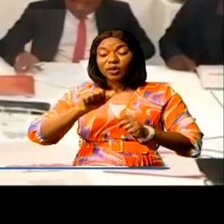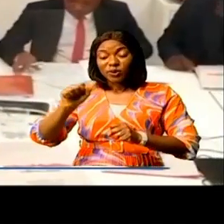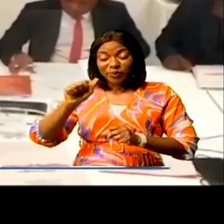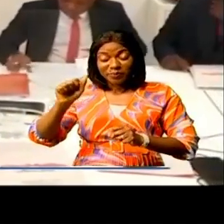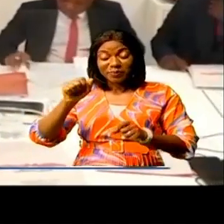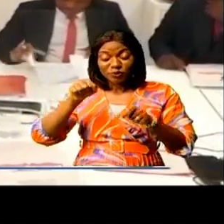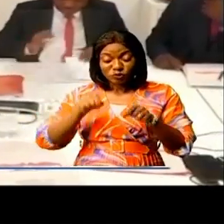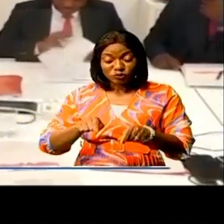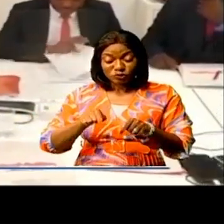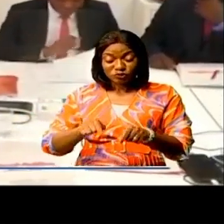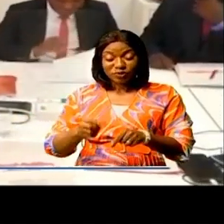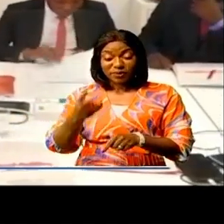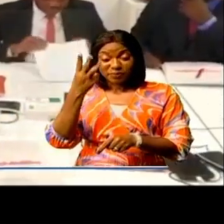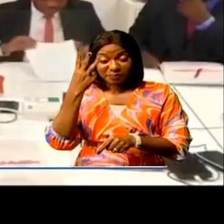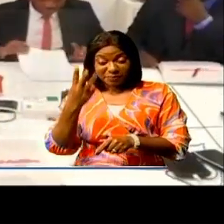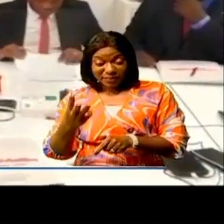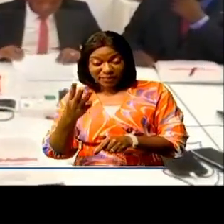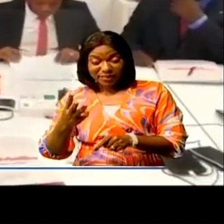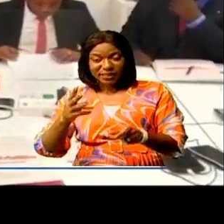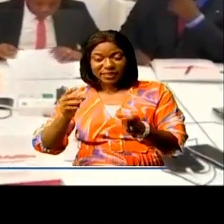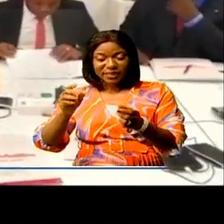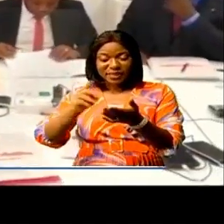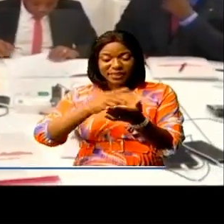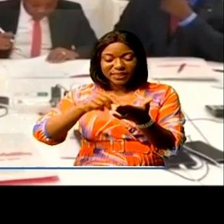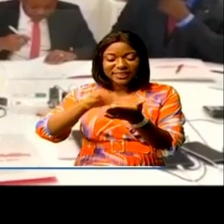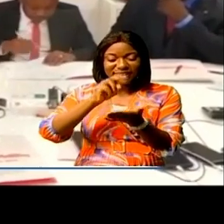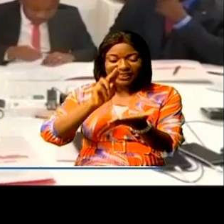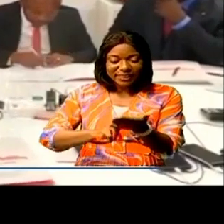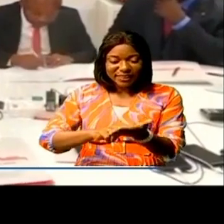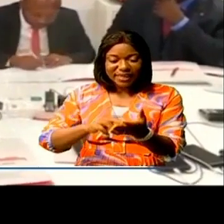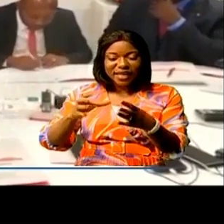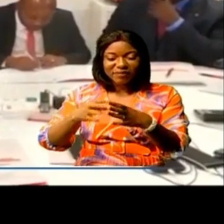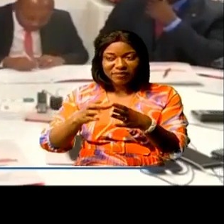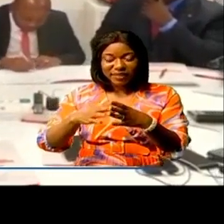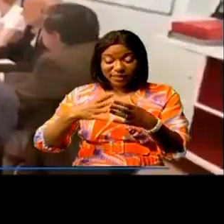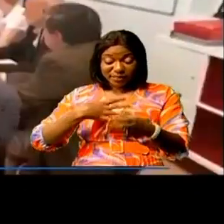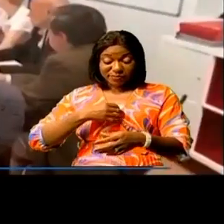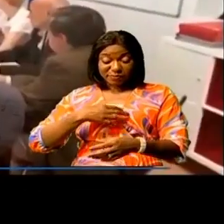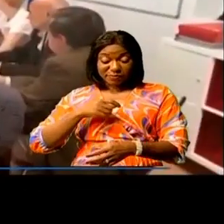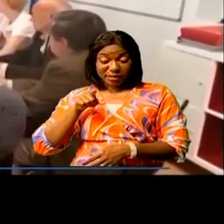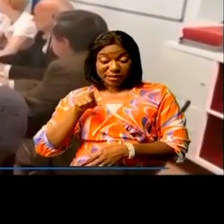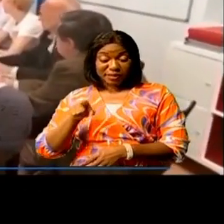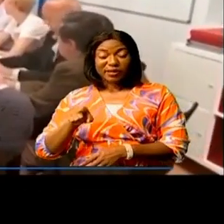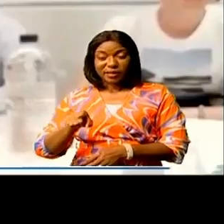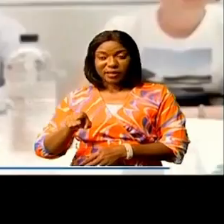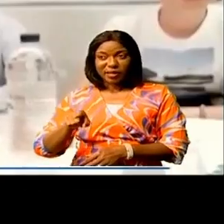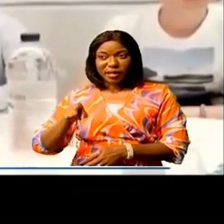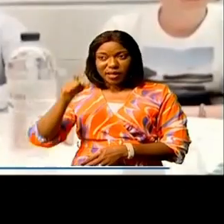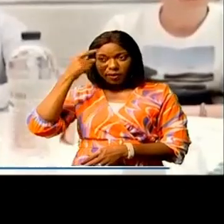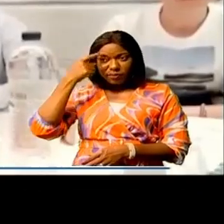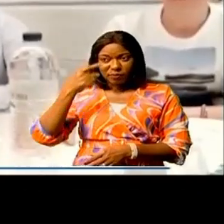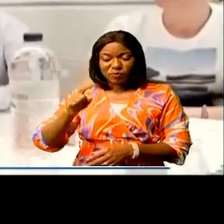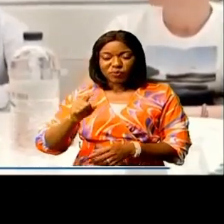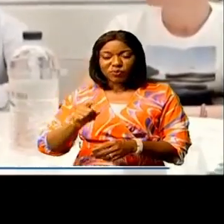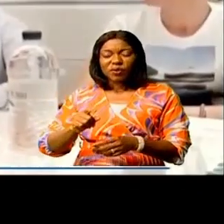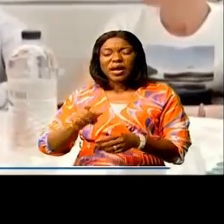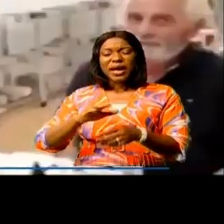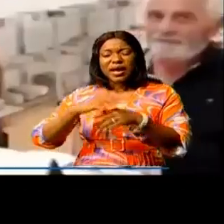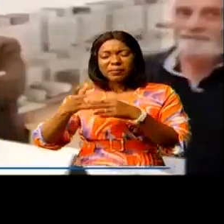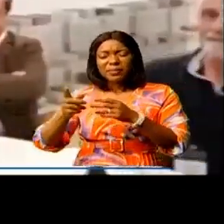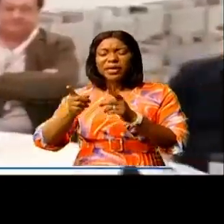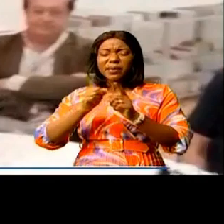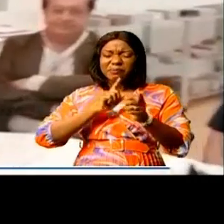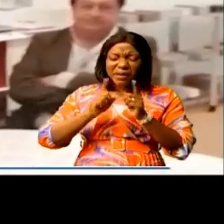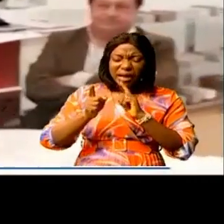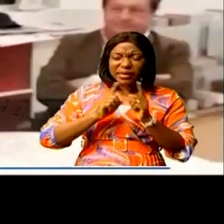signature sur le protocole d'accord entre le Haut-Ouélé et la firme espagnole Rometa. Après plusieurs jours de pourparlers, les deux parties